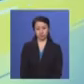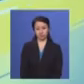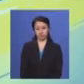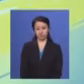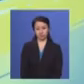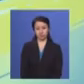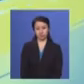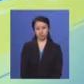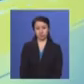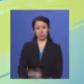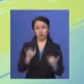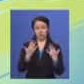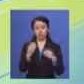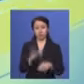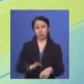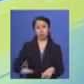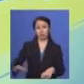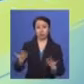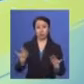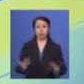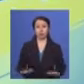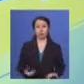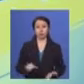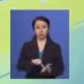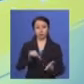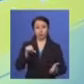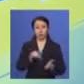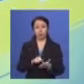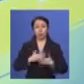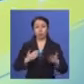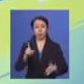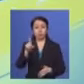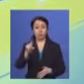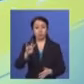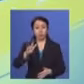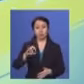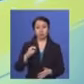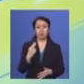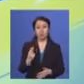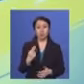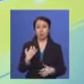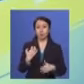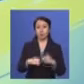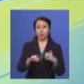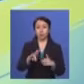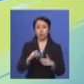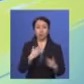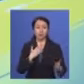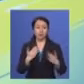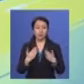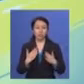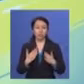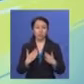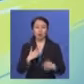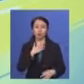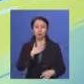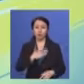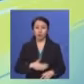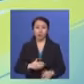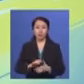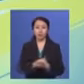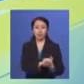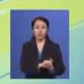наш выпуск. На сегодняшний день в области проживают представители более 100 национальностей. Межконфессиональные отношения, мир и